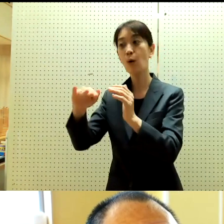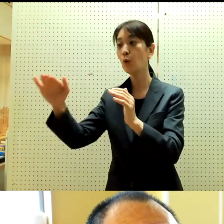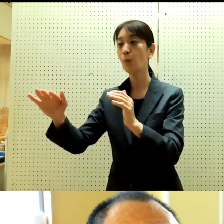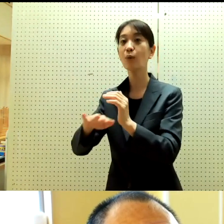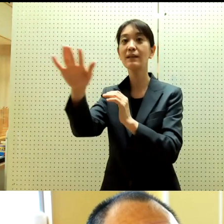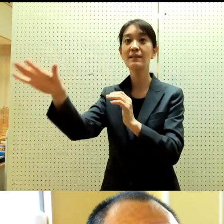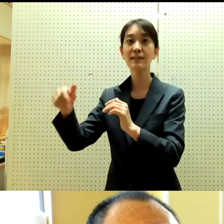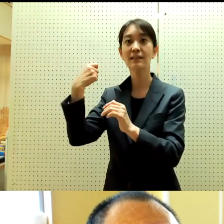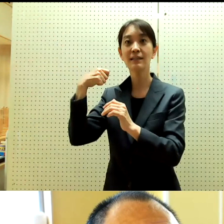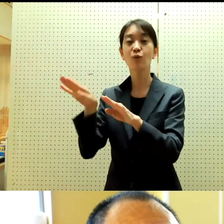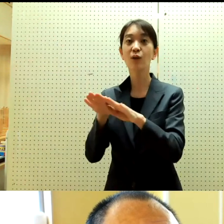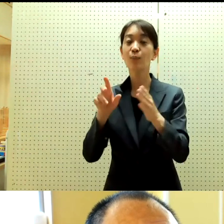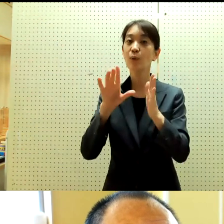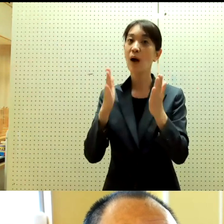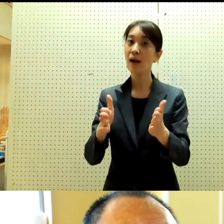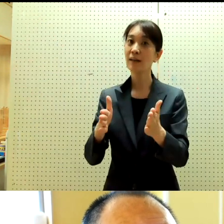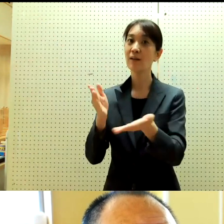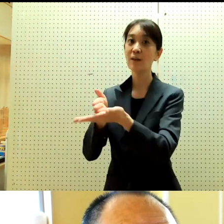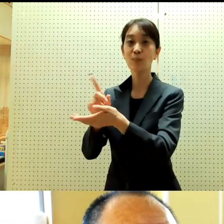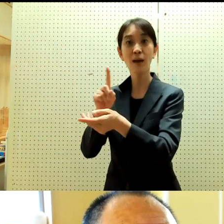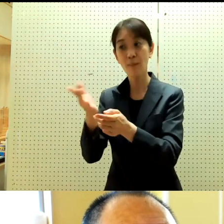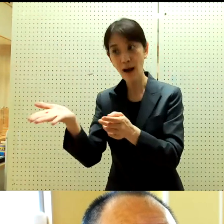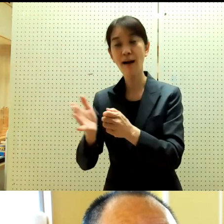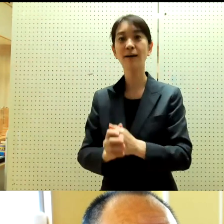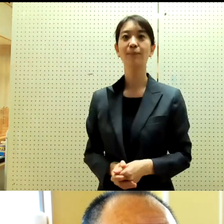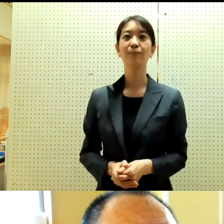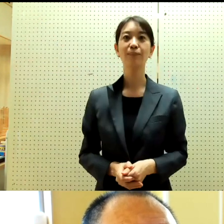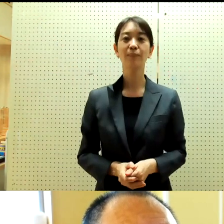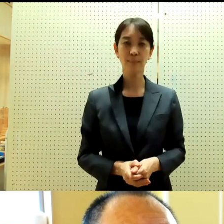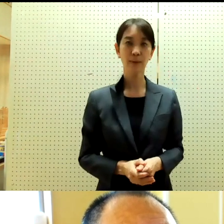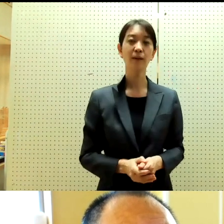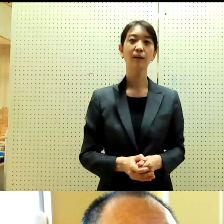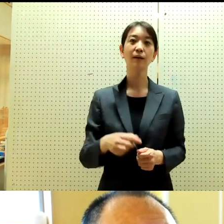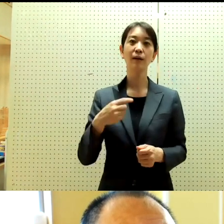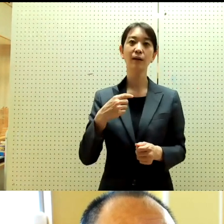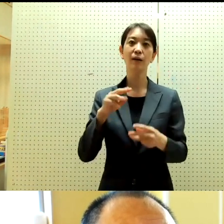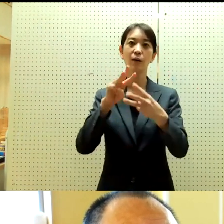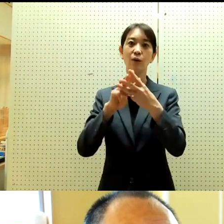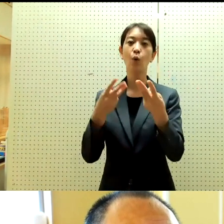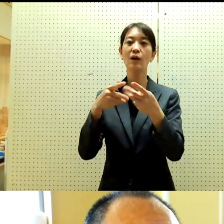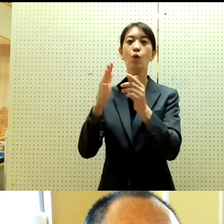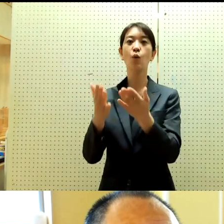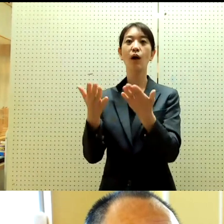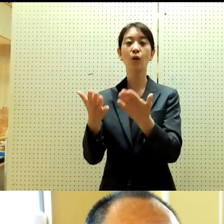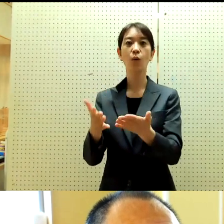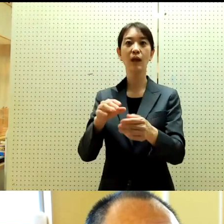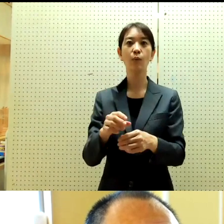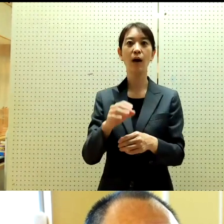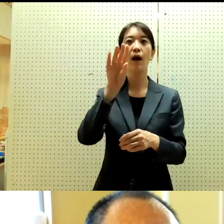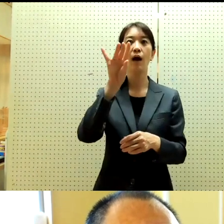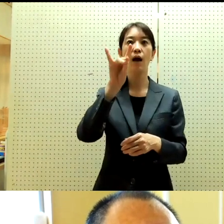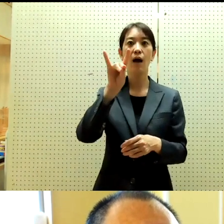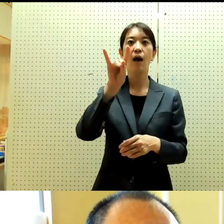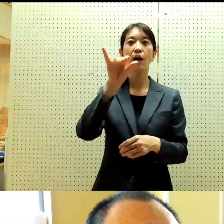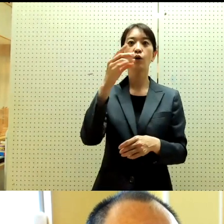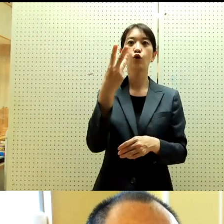とされていますでしょうか。 はい、用賀小学校では、キュビナを使って前の学年の復習